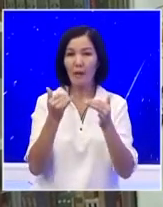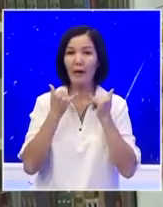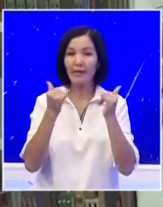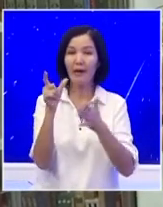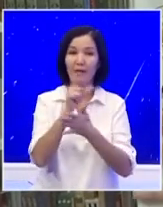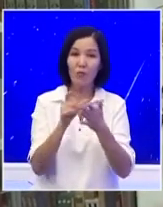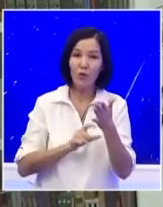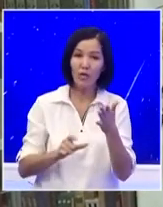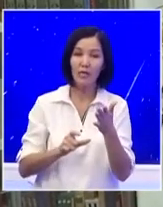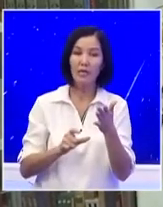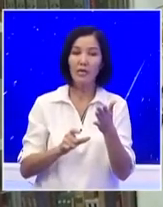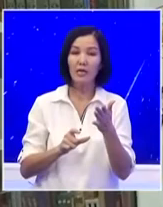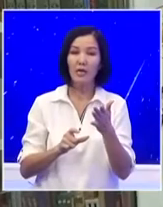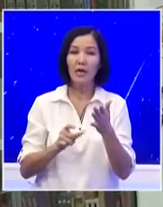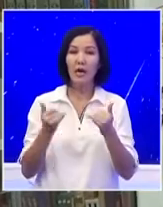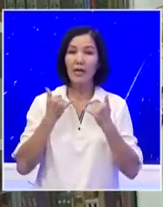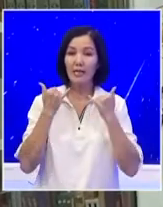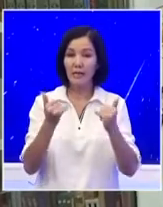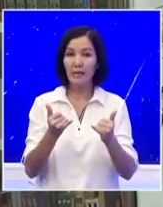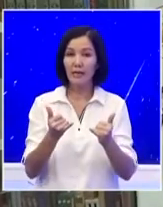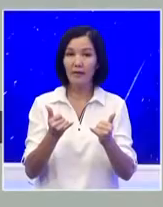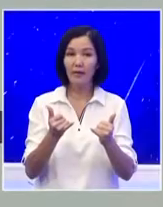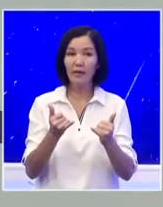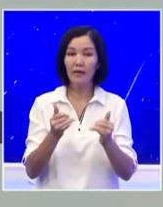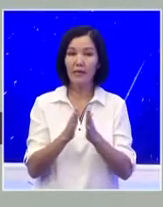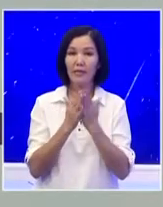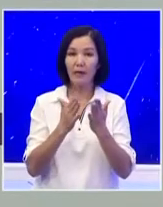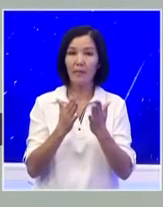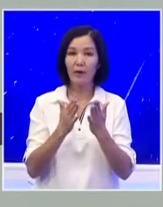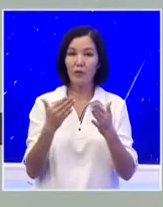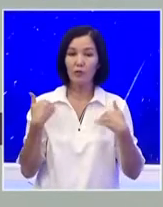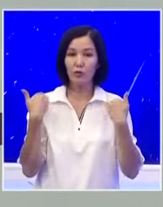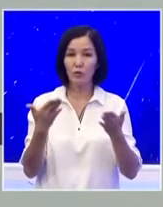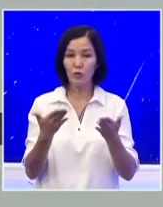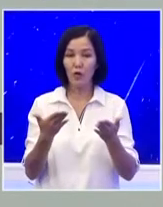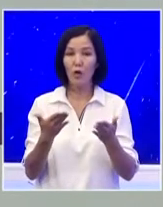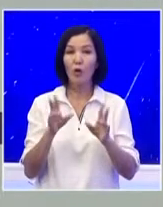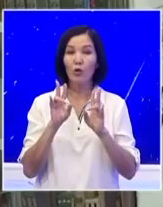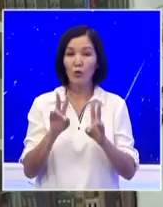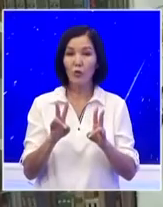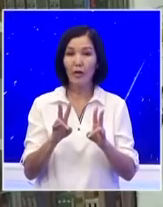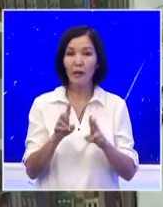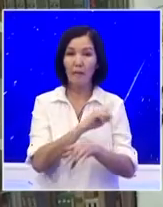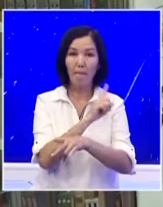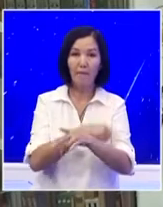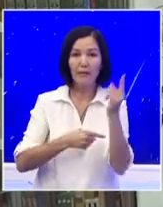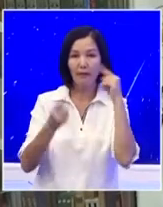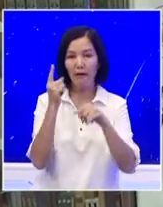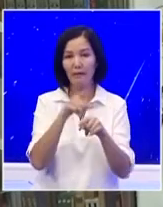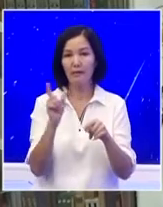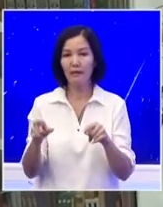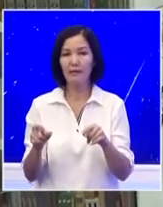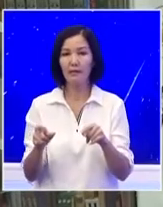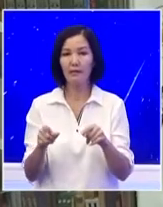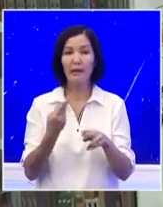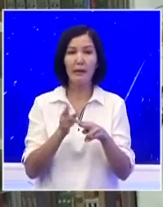ақ сезімдерін Абайдың болмысын әлдилеп оқырмандарға тартты ғой. Демек, мұнарада мұқты ақындардың, мұқтының ішінде